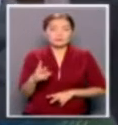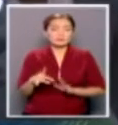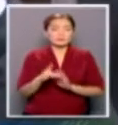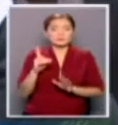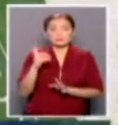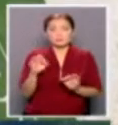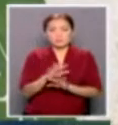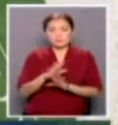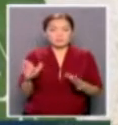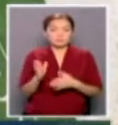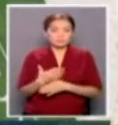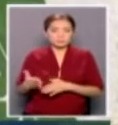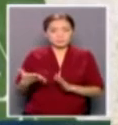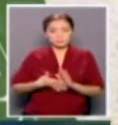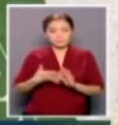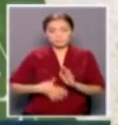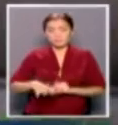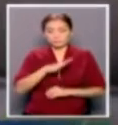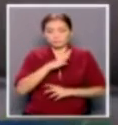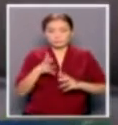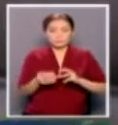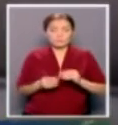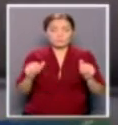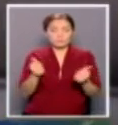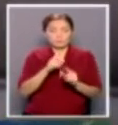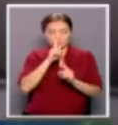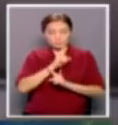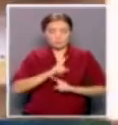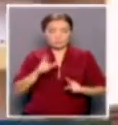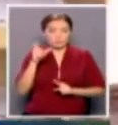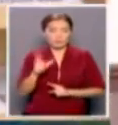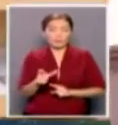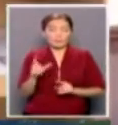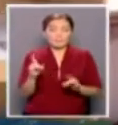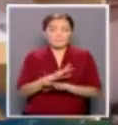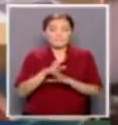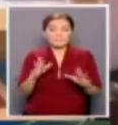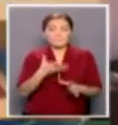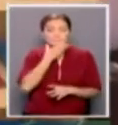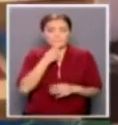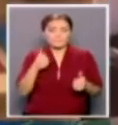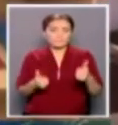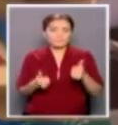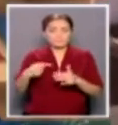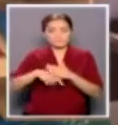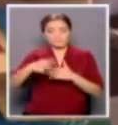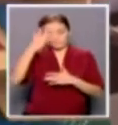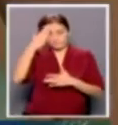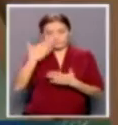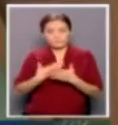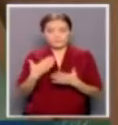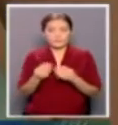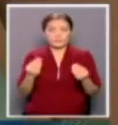жүз өлеңіне әдеби талдау жасап зерделеген. Ол болмысы бөлек тұлғаның тұңғиық жырларындағы көркем теңеу астарлы ой,